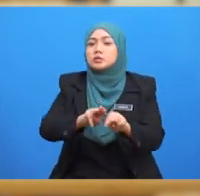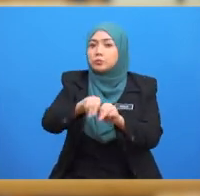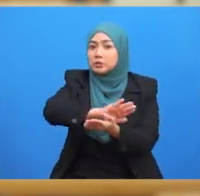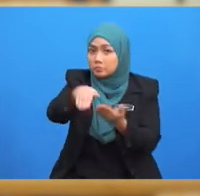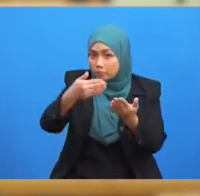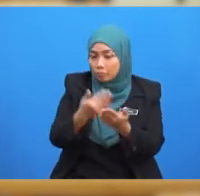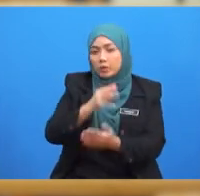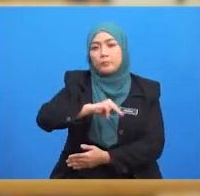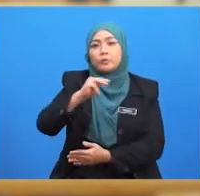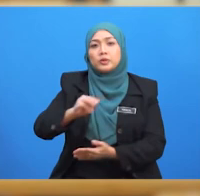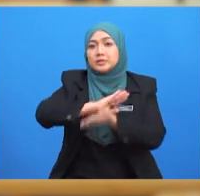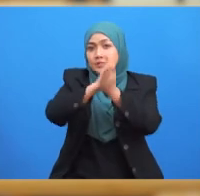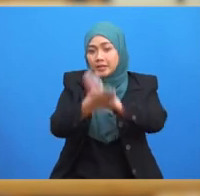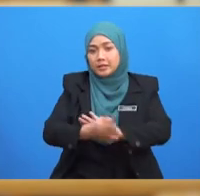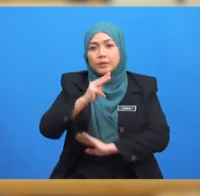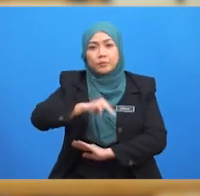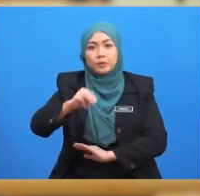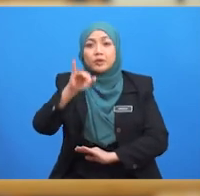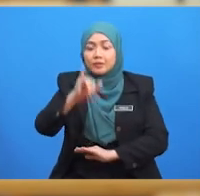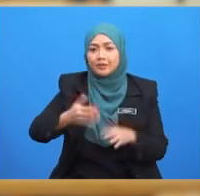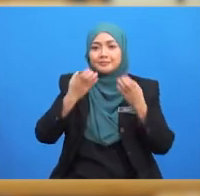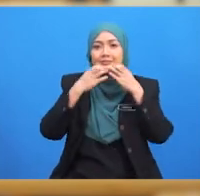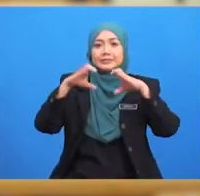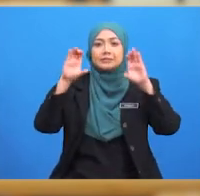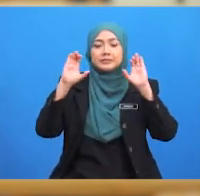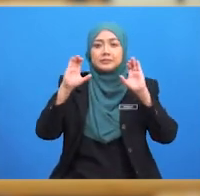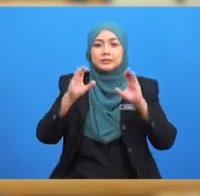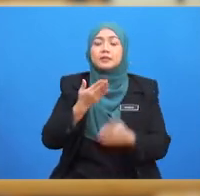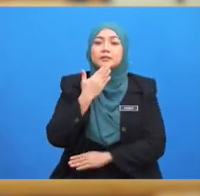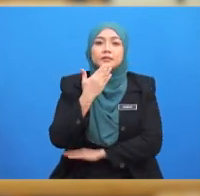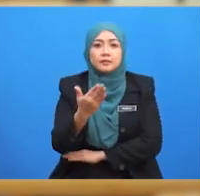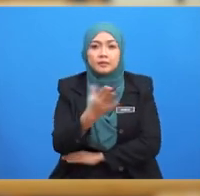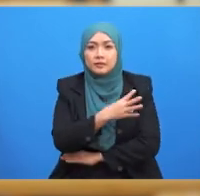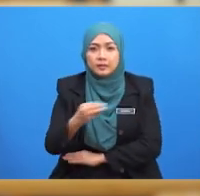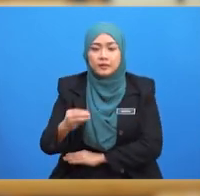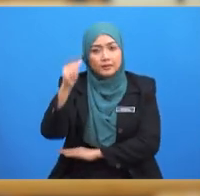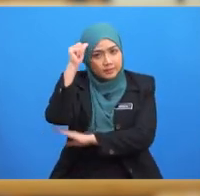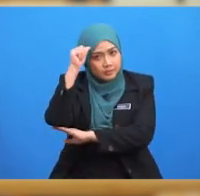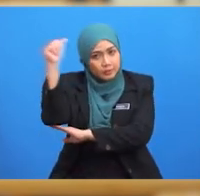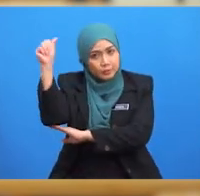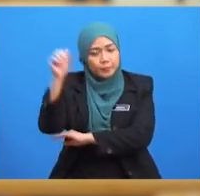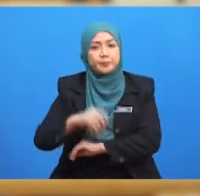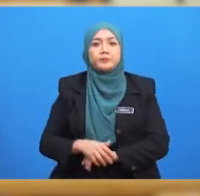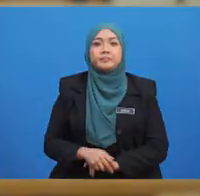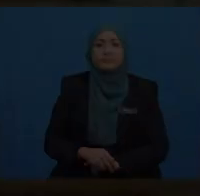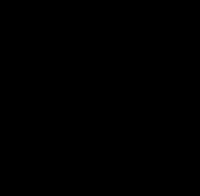semua murid menjadi murid yang cemerlang terima kasih dan Assalamualaikum